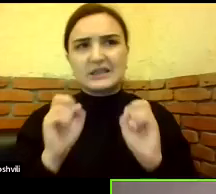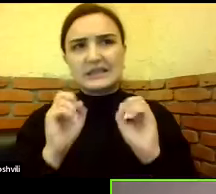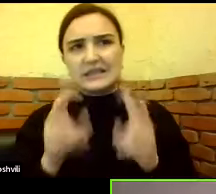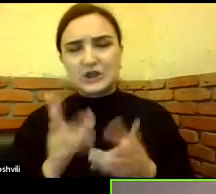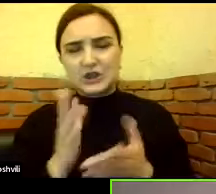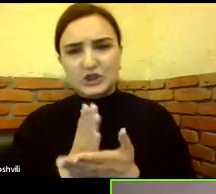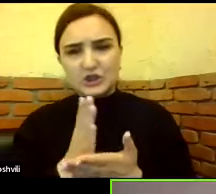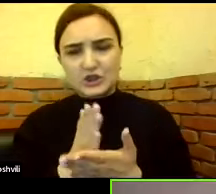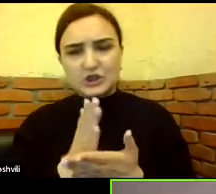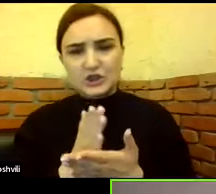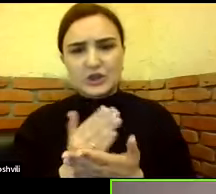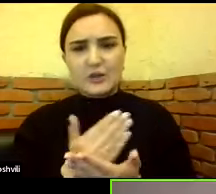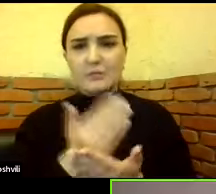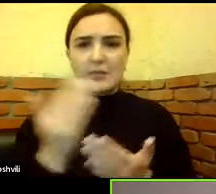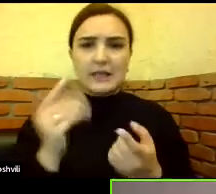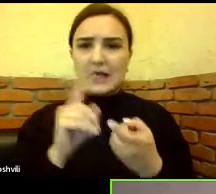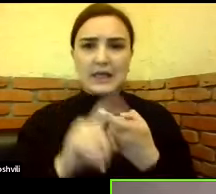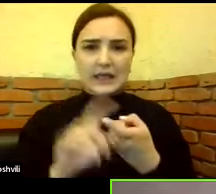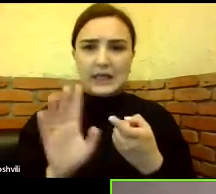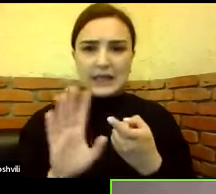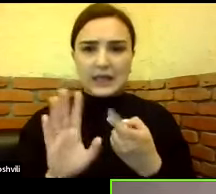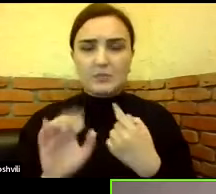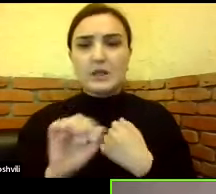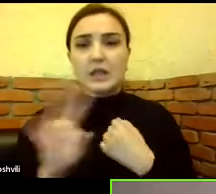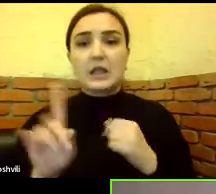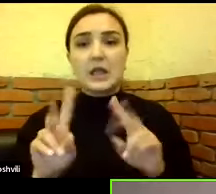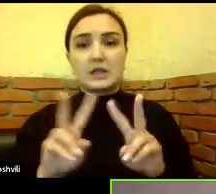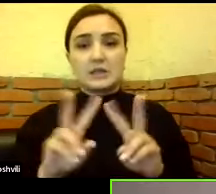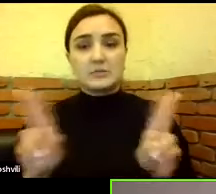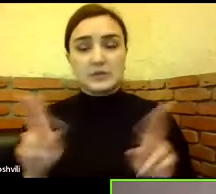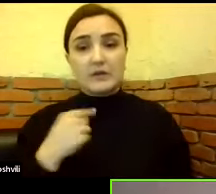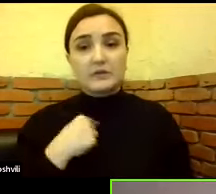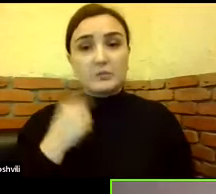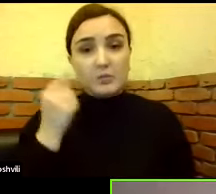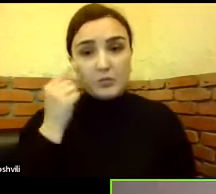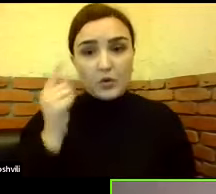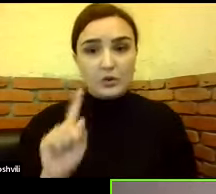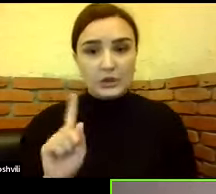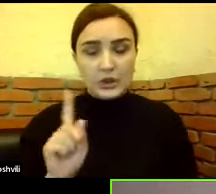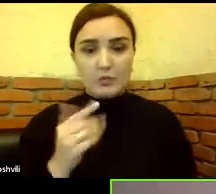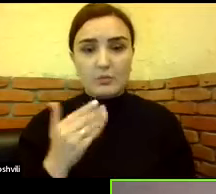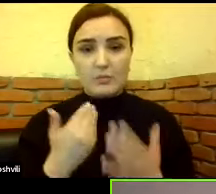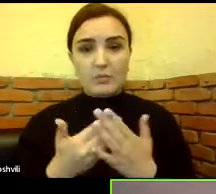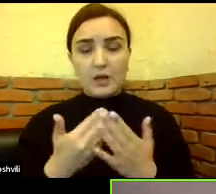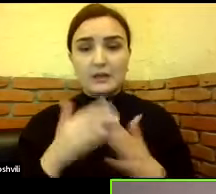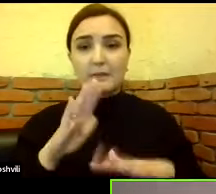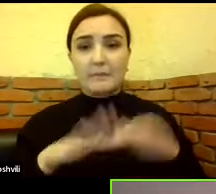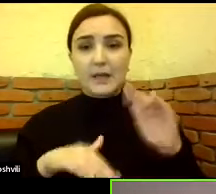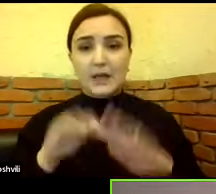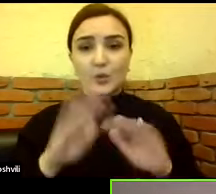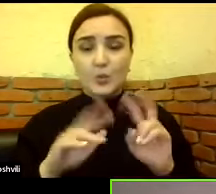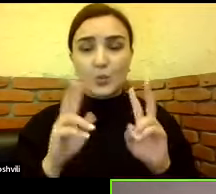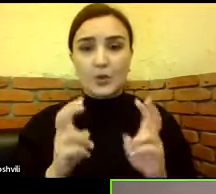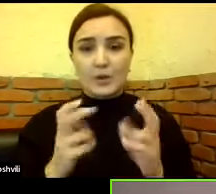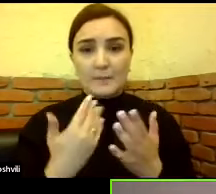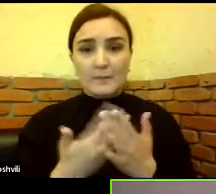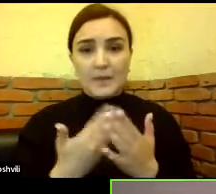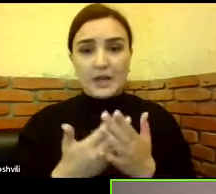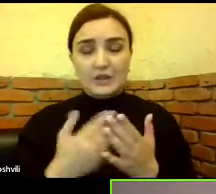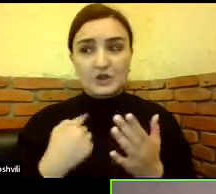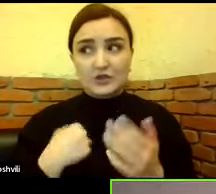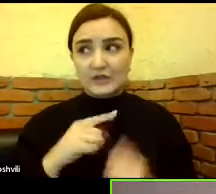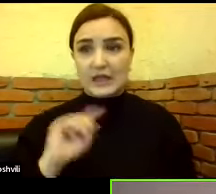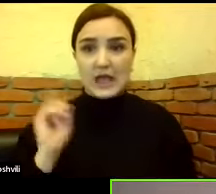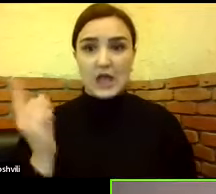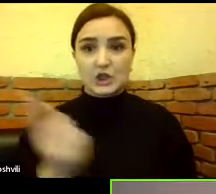ან მათ არ ეხებათ, ან რაღაც მსგავსი. და მგონია, რომ მაგალითად პრაქტიკული მაგალითი, ვიცად ჩემ გარშემო, მგონია, რომ